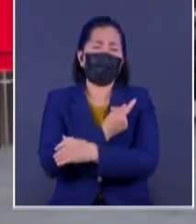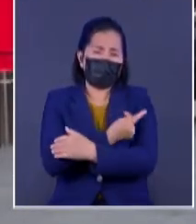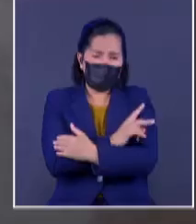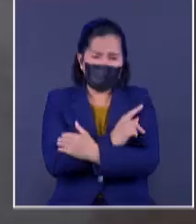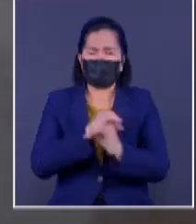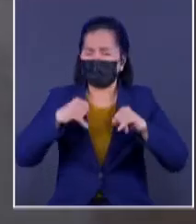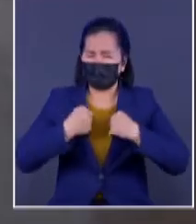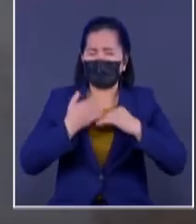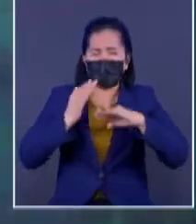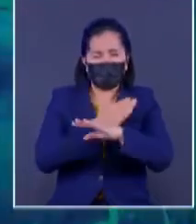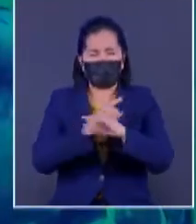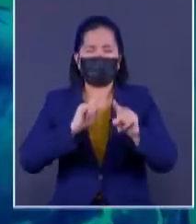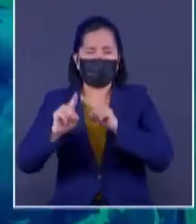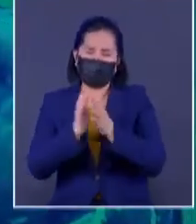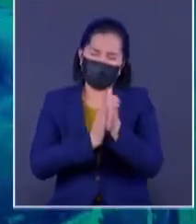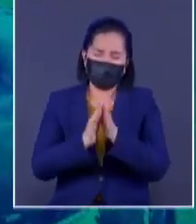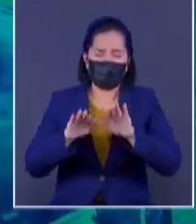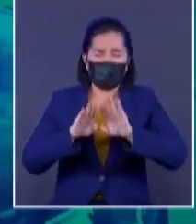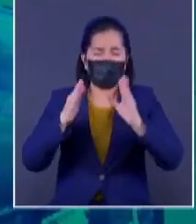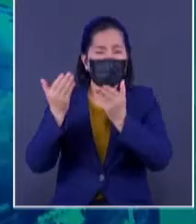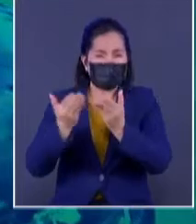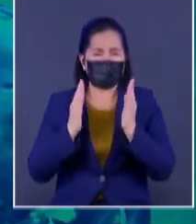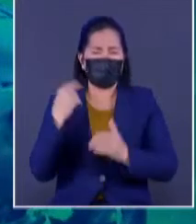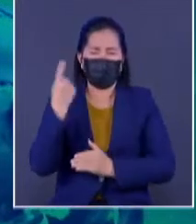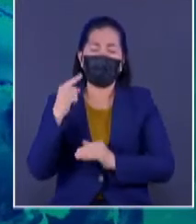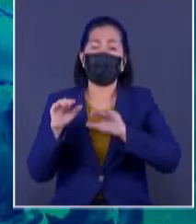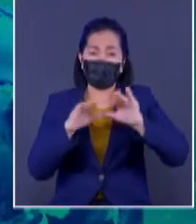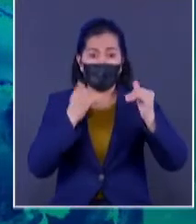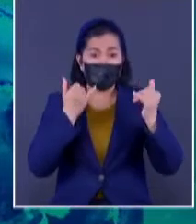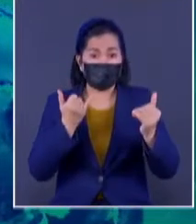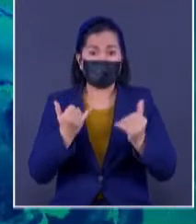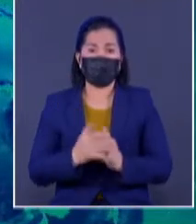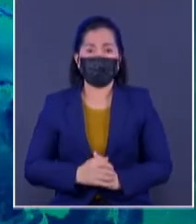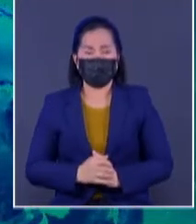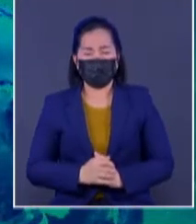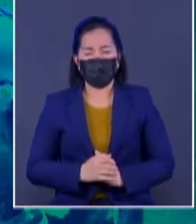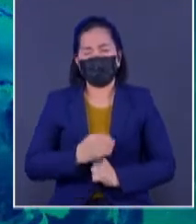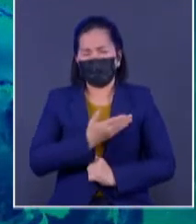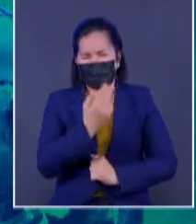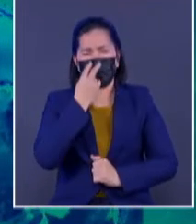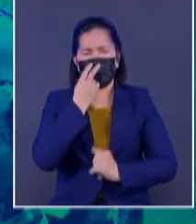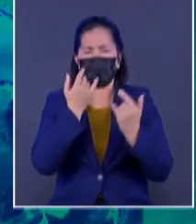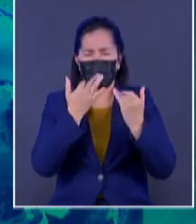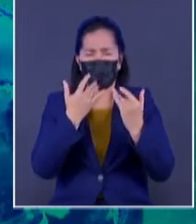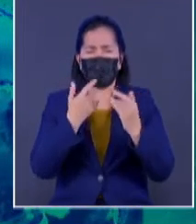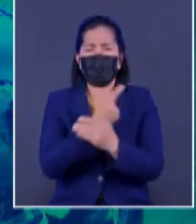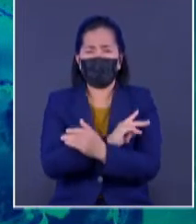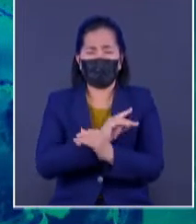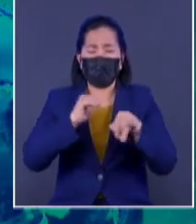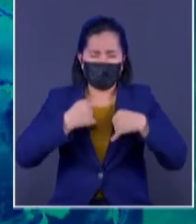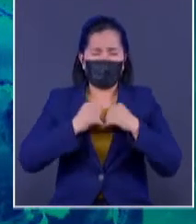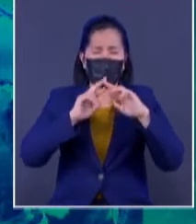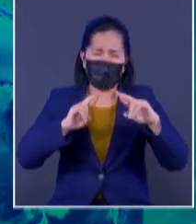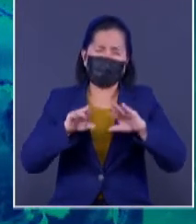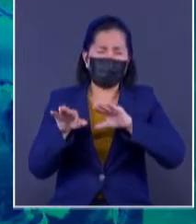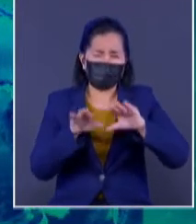ผู้ประกอบการเขาเตรียมตัวที่จะต้อนรับนักท่องเที่ยวกันแล้วนะคะ ครับของภูเก็ตเองเดี๋ยวคงต้องจับตาเพราะว่าผู้ประกอบการเองก็พร้อมบอกว่าอย